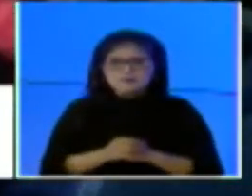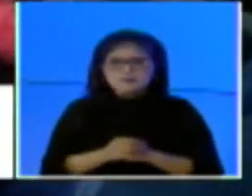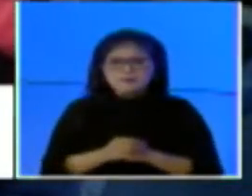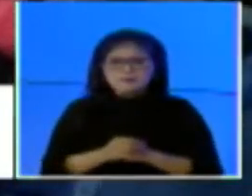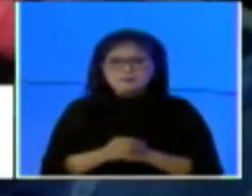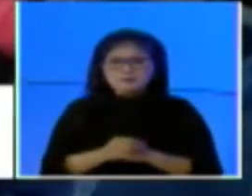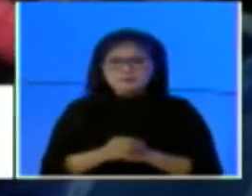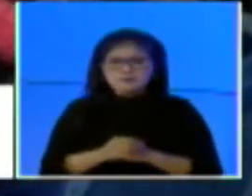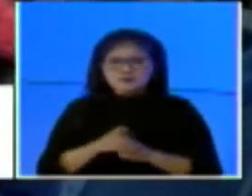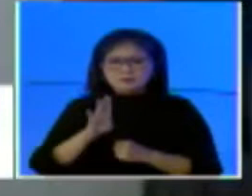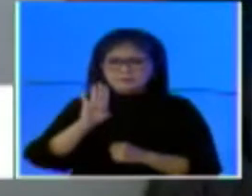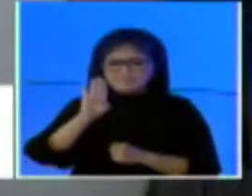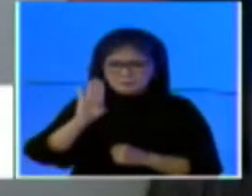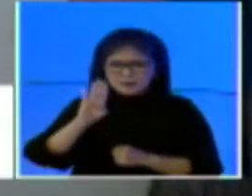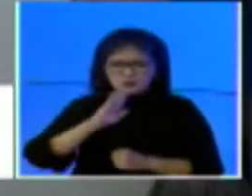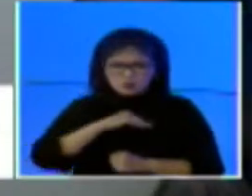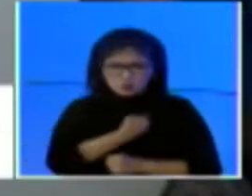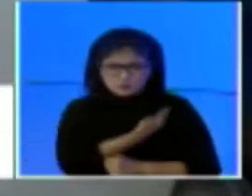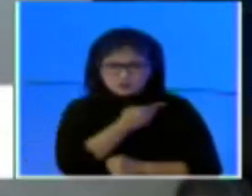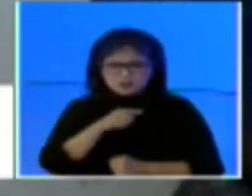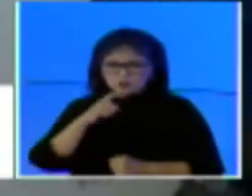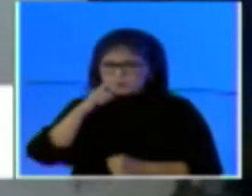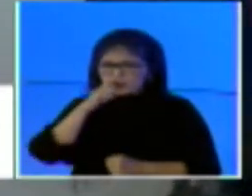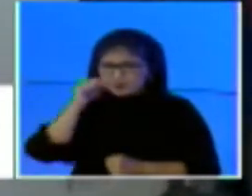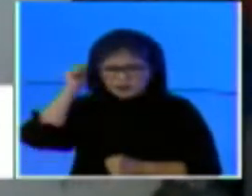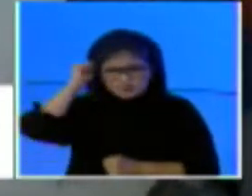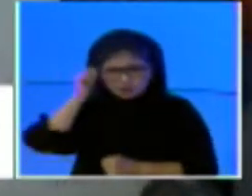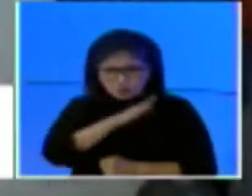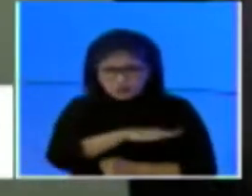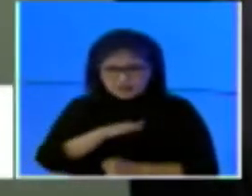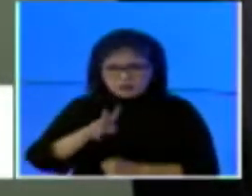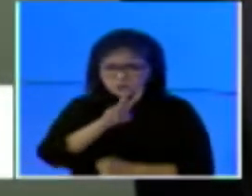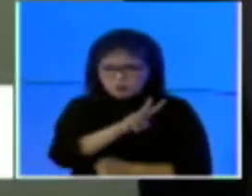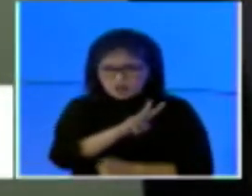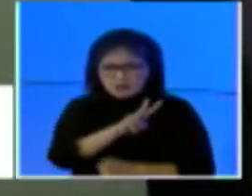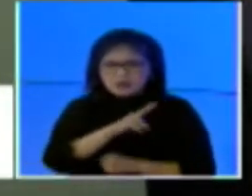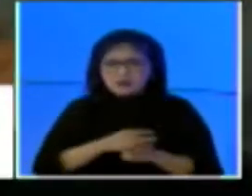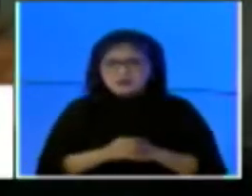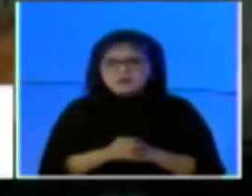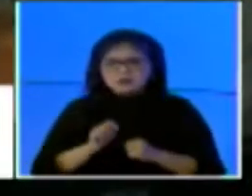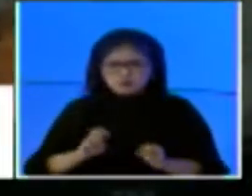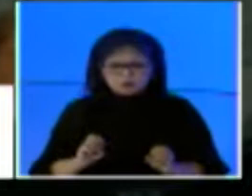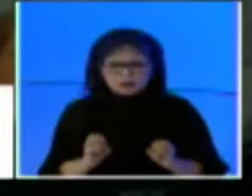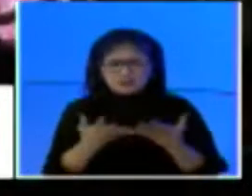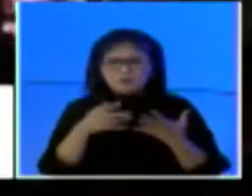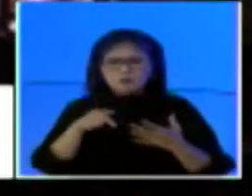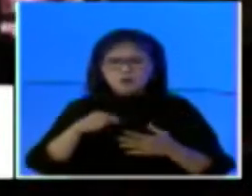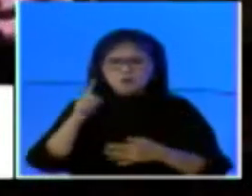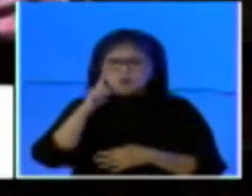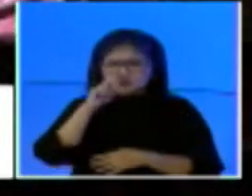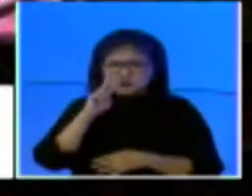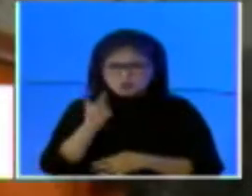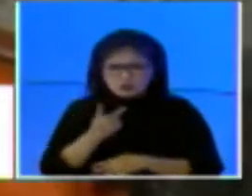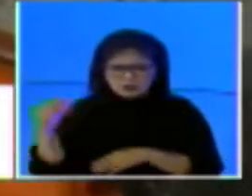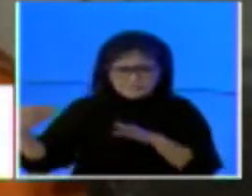Keempat korban yakni ayah, ibu, dan dua anaknya berusia 9 dan 4 tahun. Korban ditemukan seorang kerabat yang berkunjung untuk mengantarkan